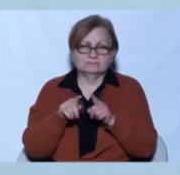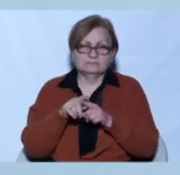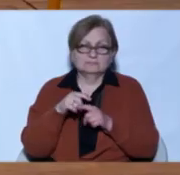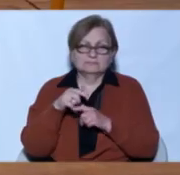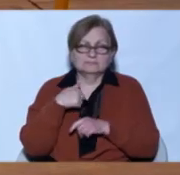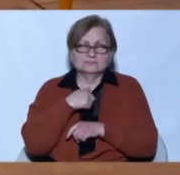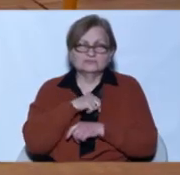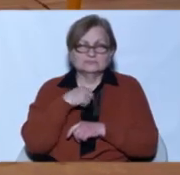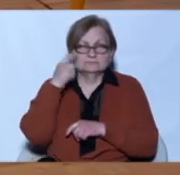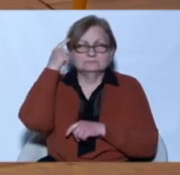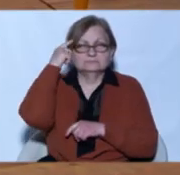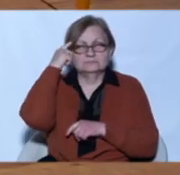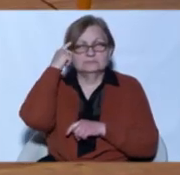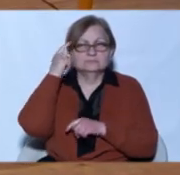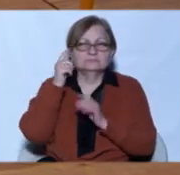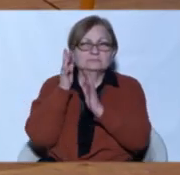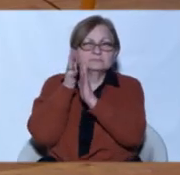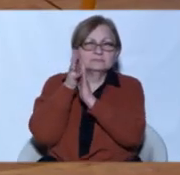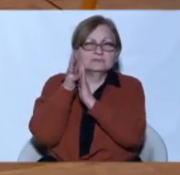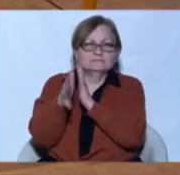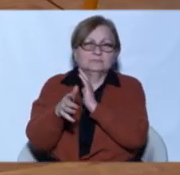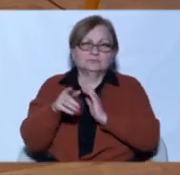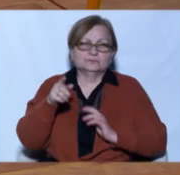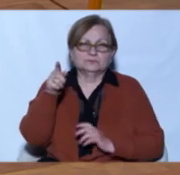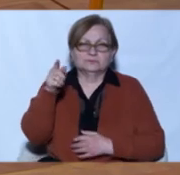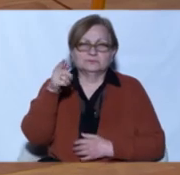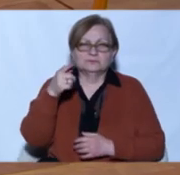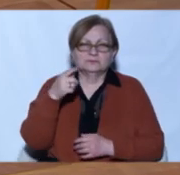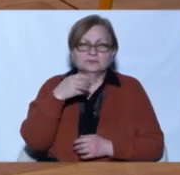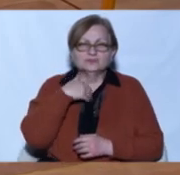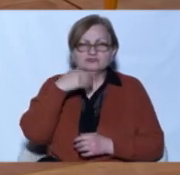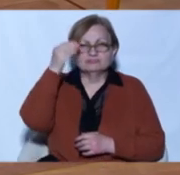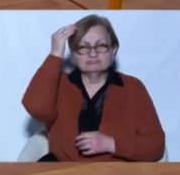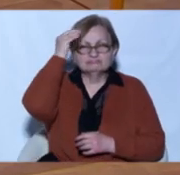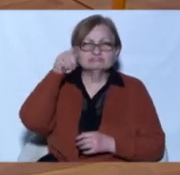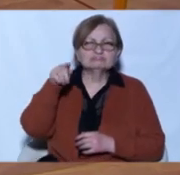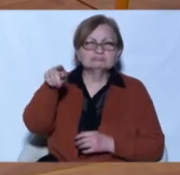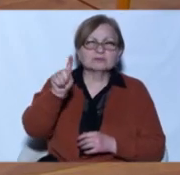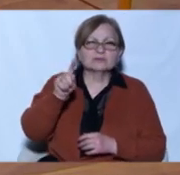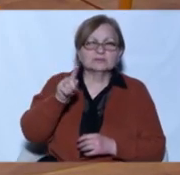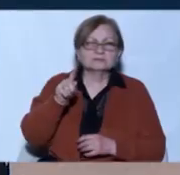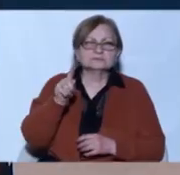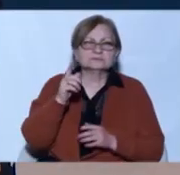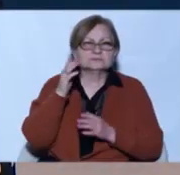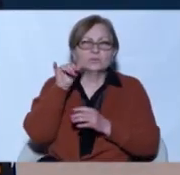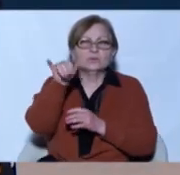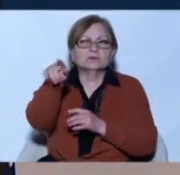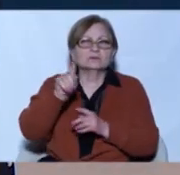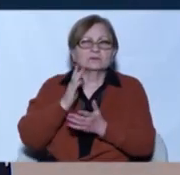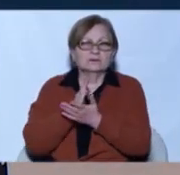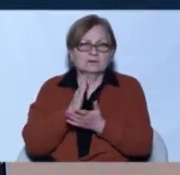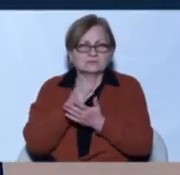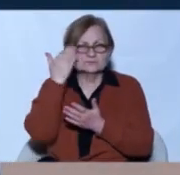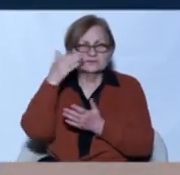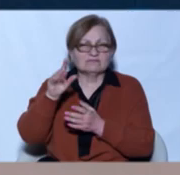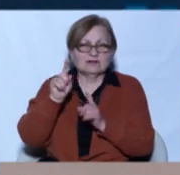ჩვენ ფიქრით შეგვიძლია მივწუდეთ ჩვენს წარმოდგენაში, გადავიტანოთ მისი